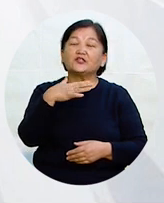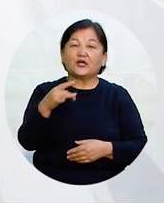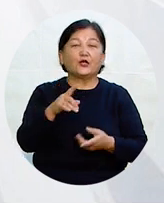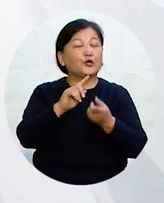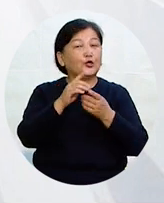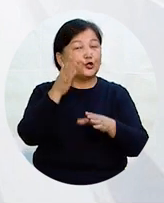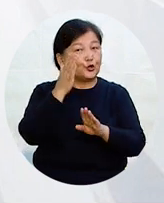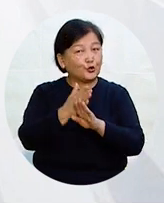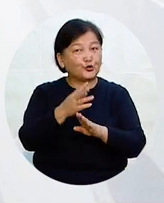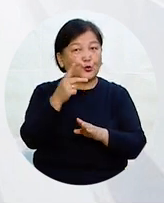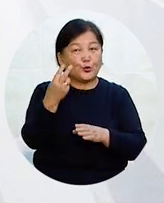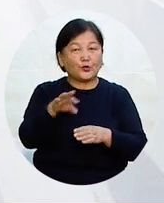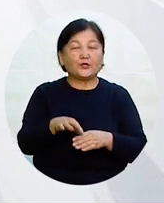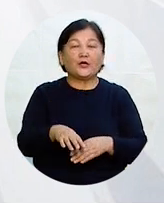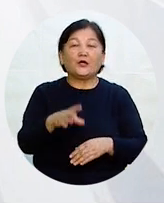Г, Н,